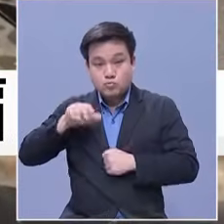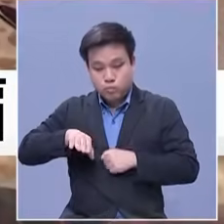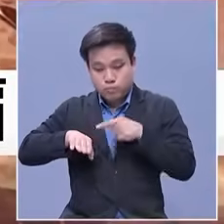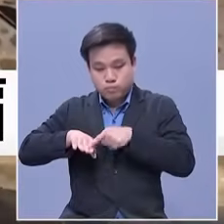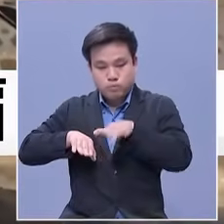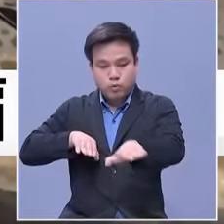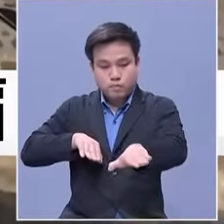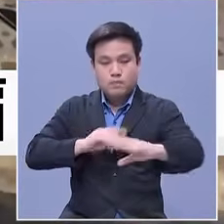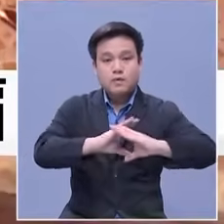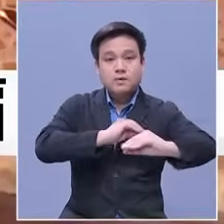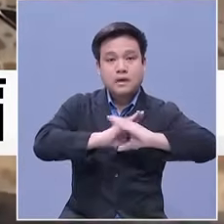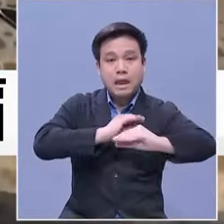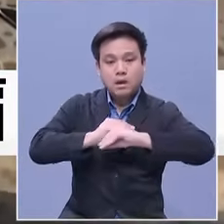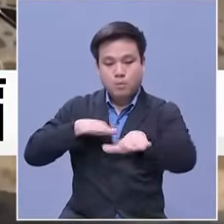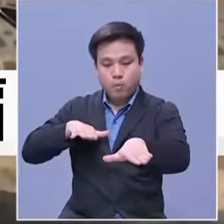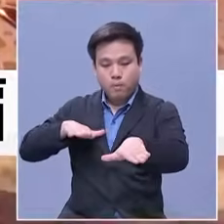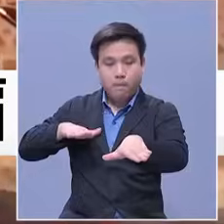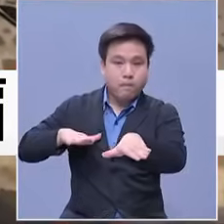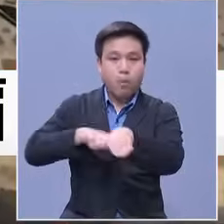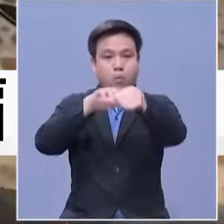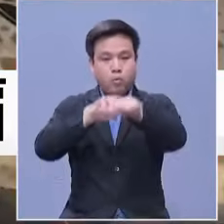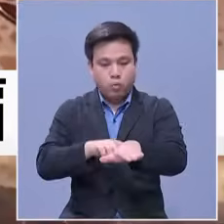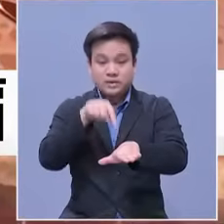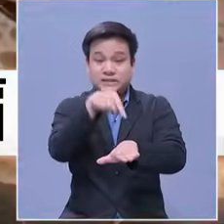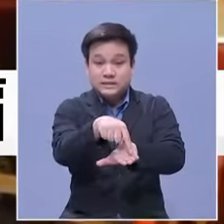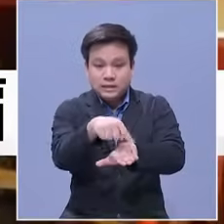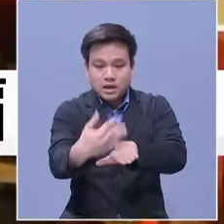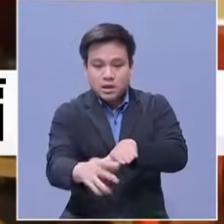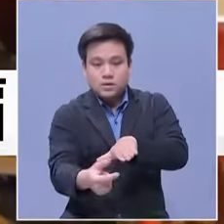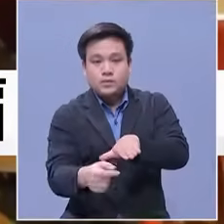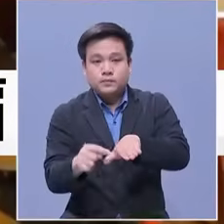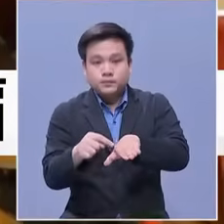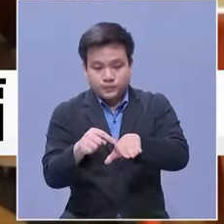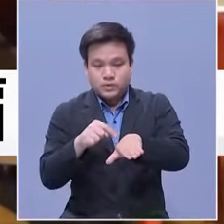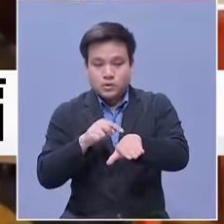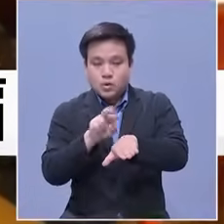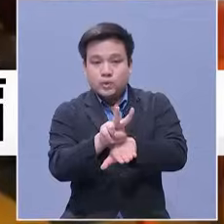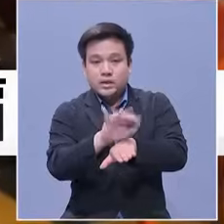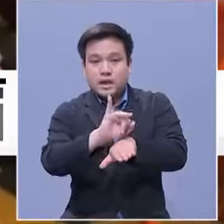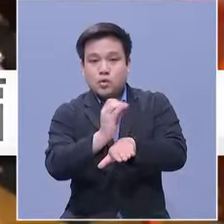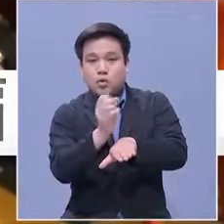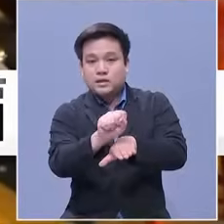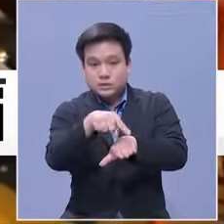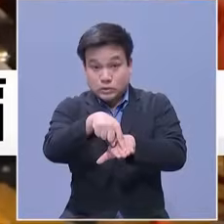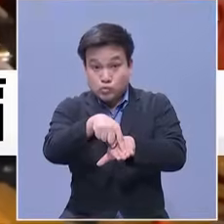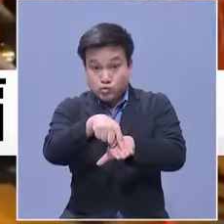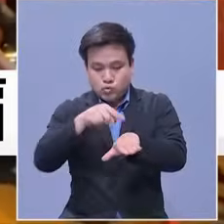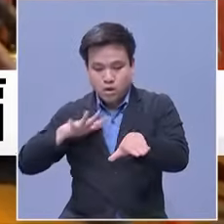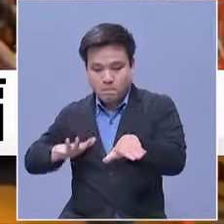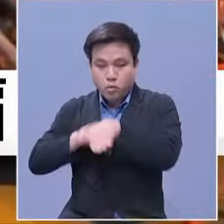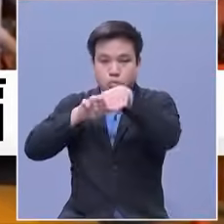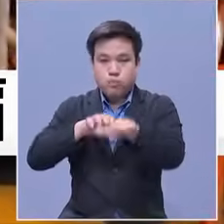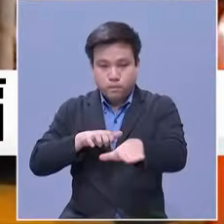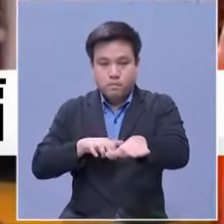ถเก๋ง Vios ที่จอดอยู่ข้างทางจนรถ Vios นี่ฮะด้านหลังนี่พังยับเลยนะครับรถ Vios คันที่ถูกชนเนี่ยนะ